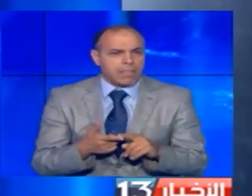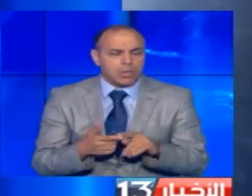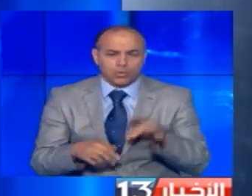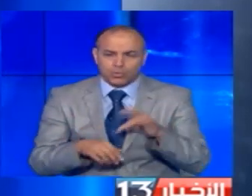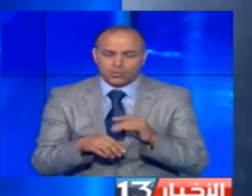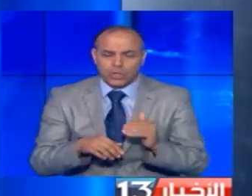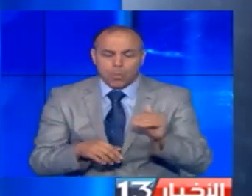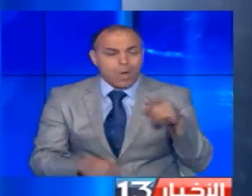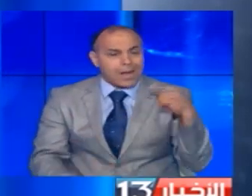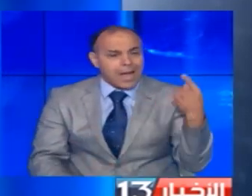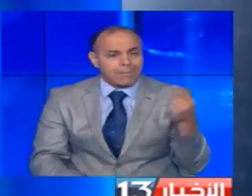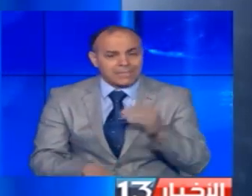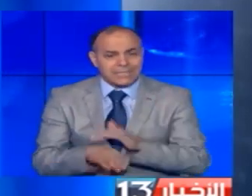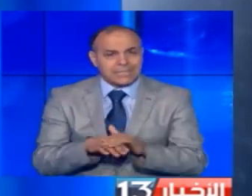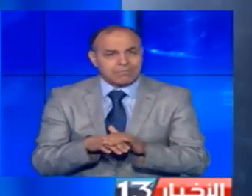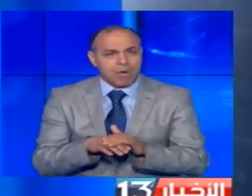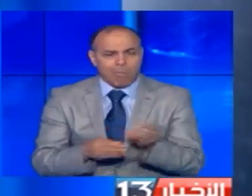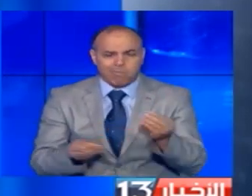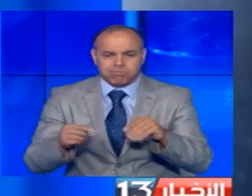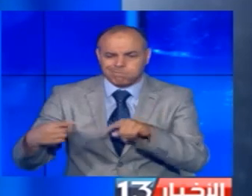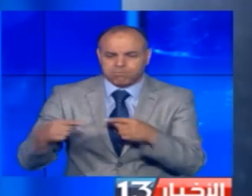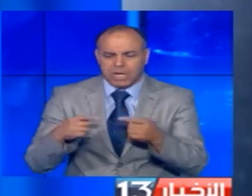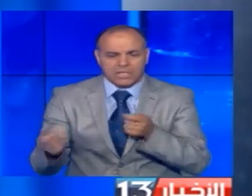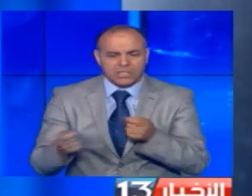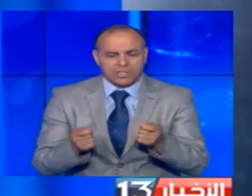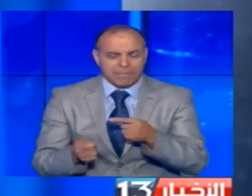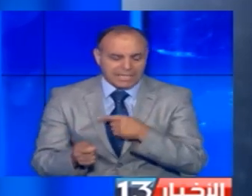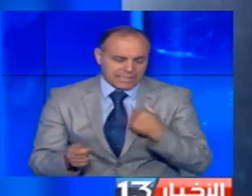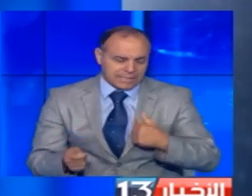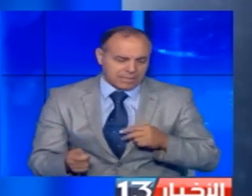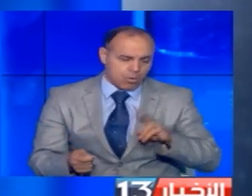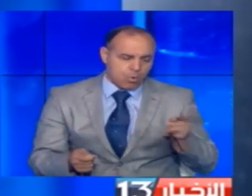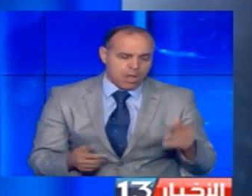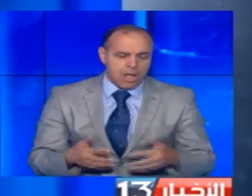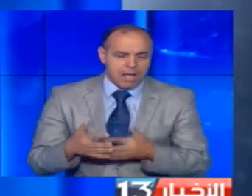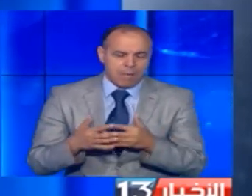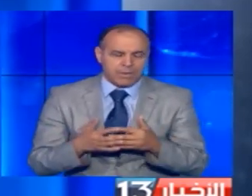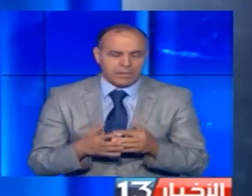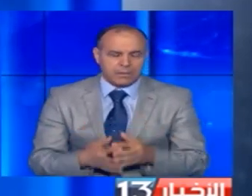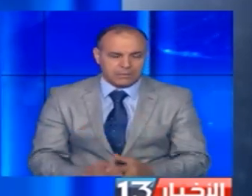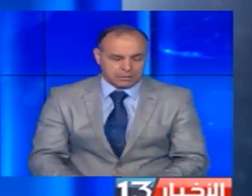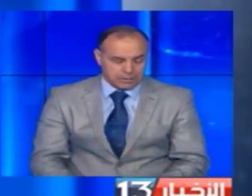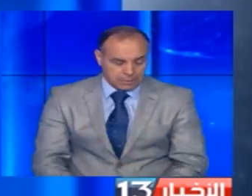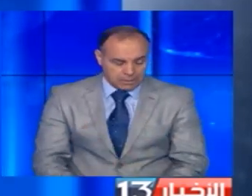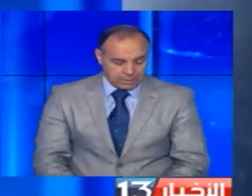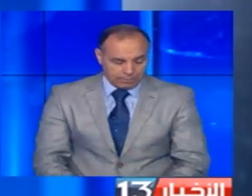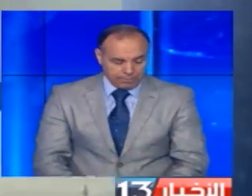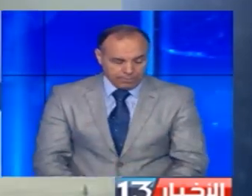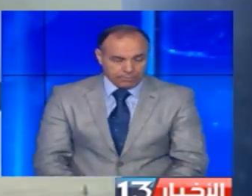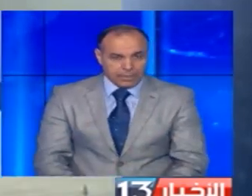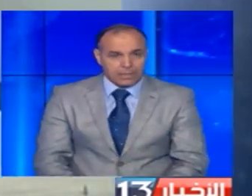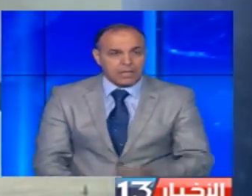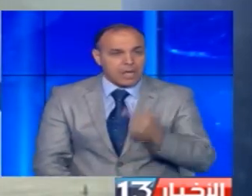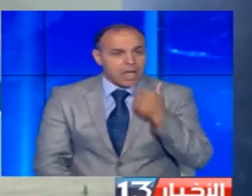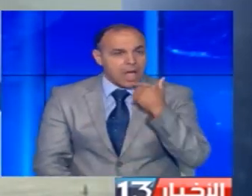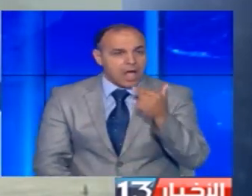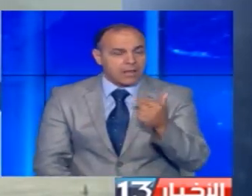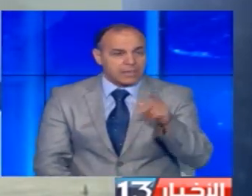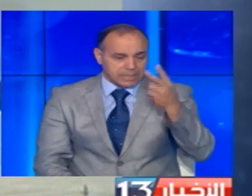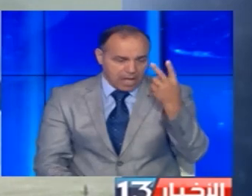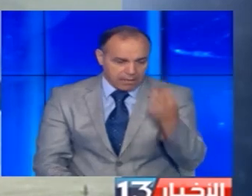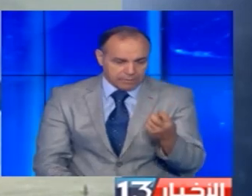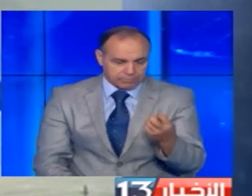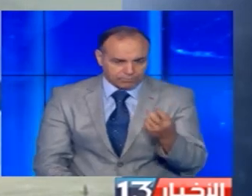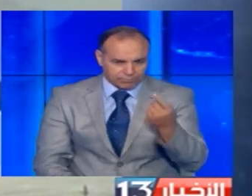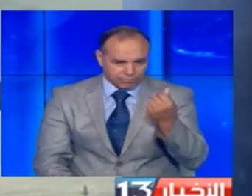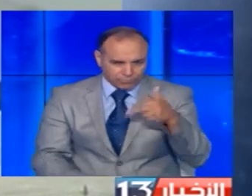النمو العالمي بسبب تفاقم الخلاف التجاري بين الصين والولايات المتحده للجلسه الثانيه اليوم نزلت